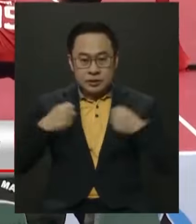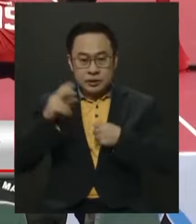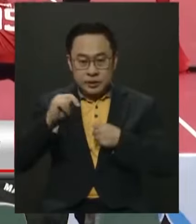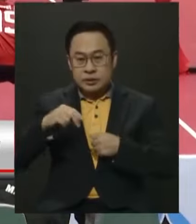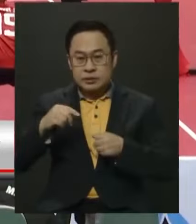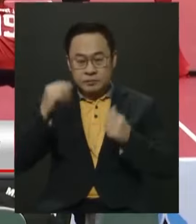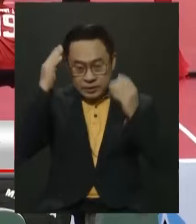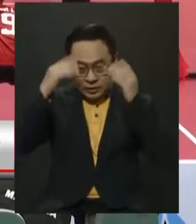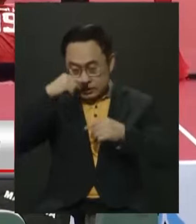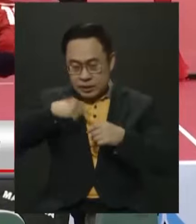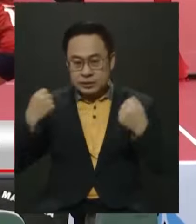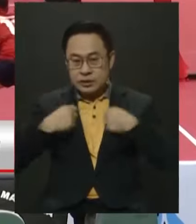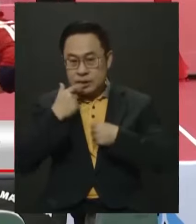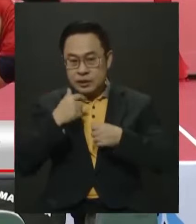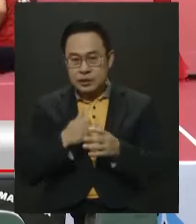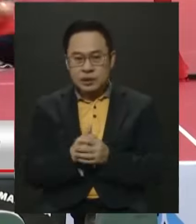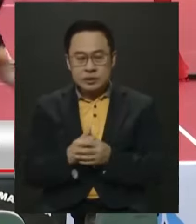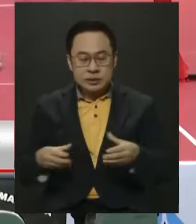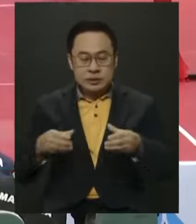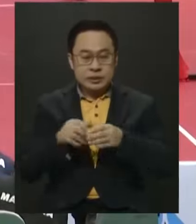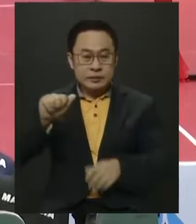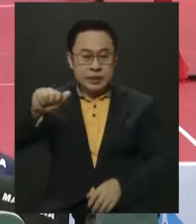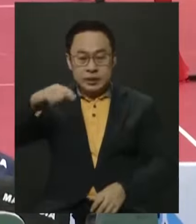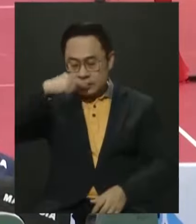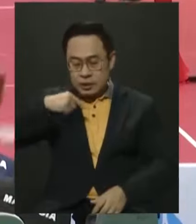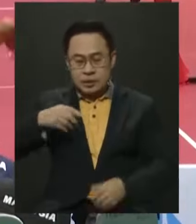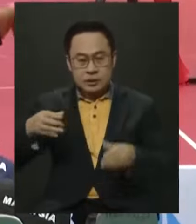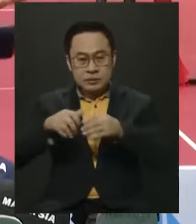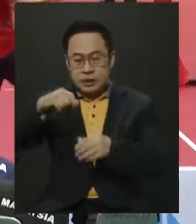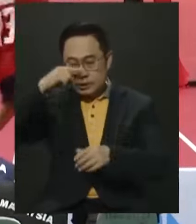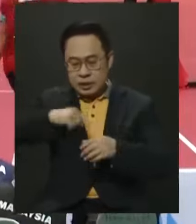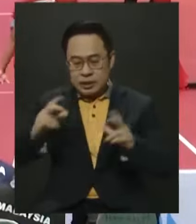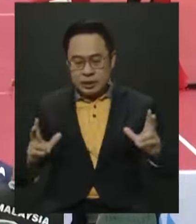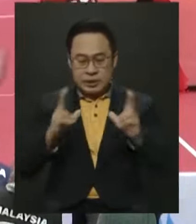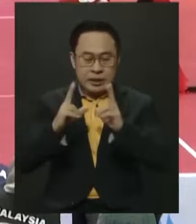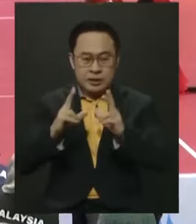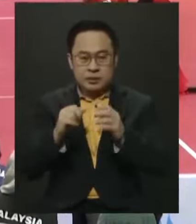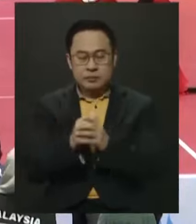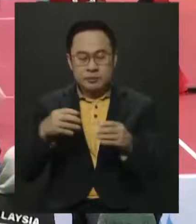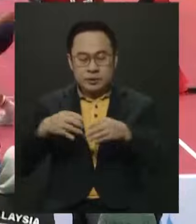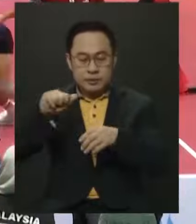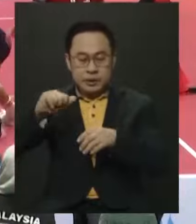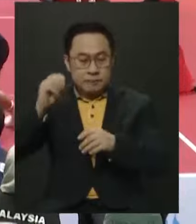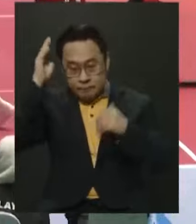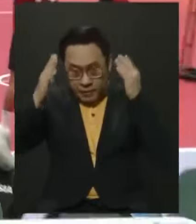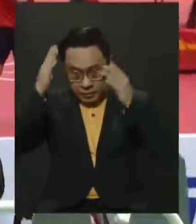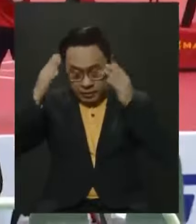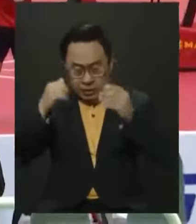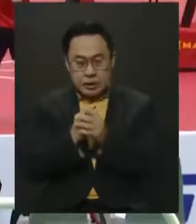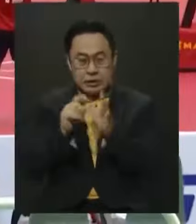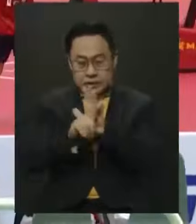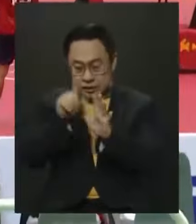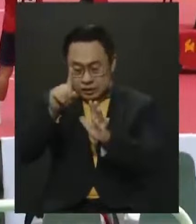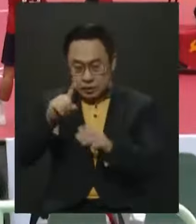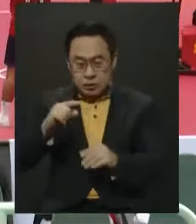จันเสนาครับสุภสินบุญเรืองแล้วก็สิทธิพงษ์คำจันทร์ลงแข่งขันปรากฏว่าเซตแรกเนี่ยหนุ่มไทยไปผิดฟอร์มครับแ